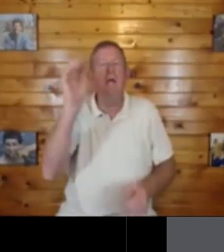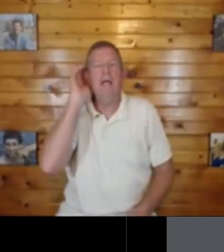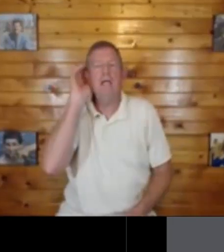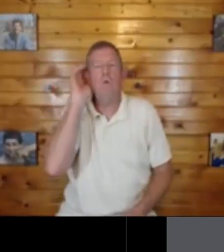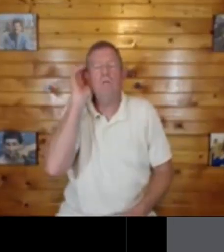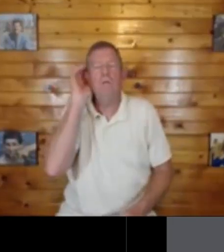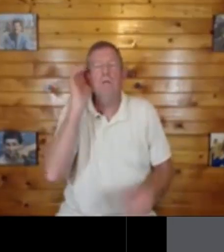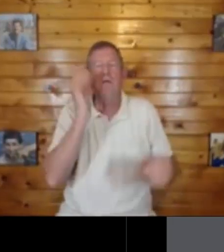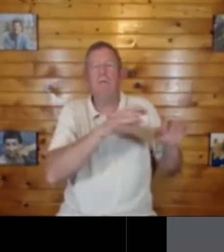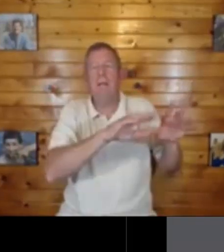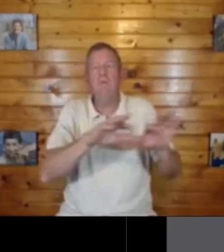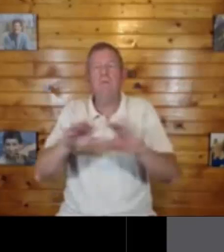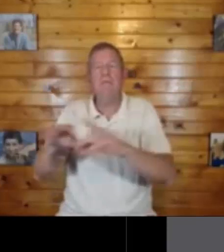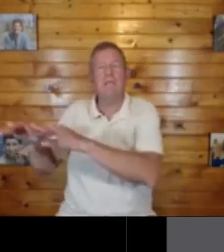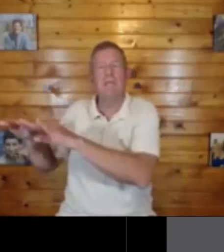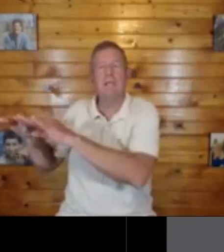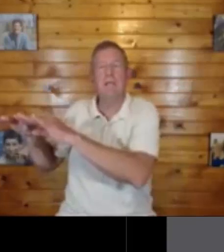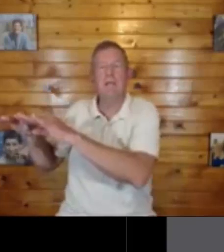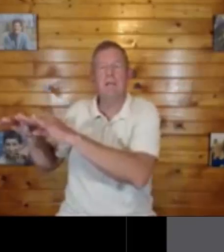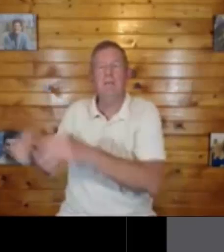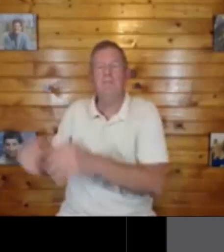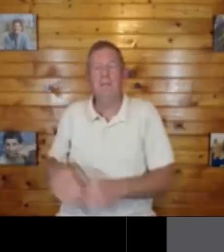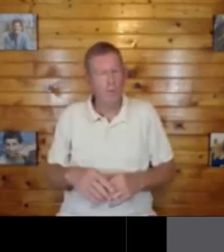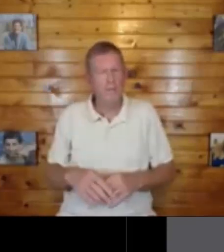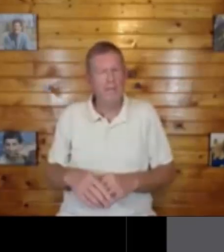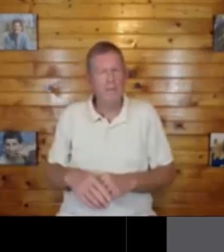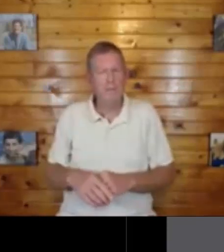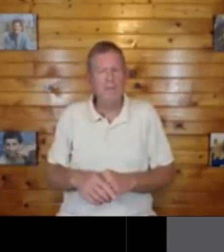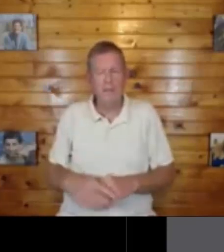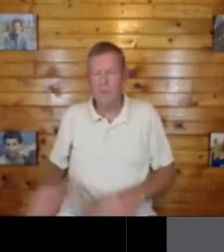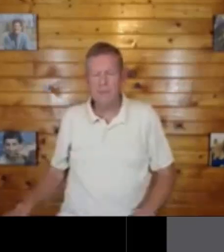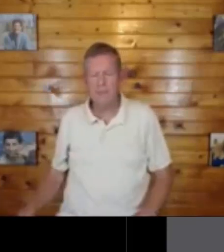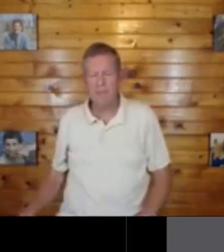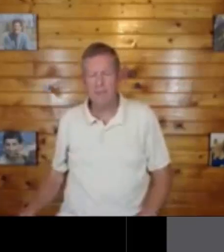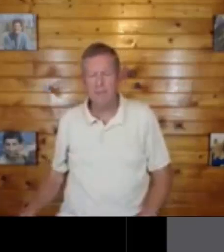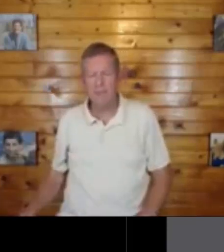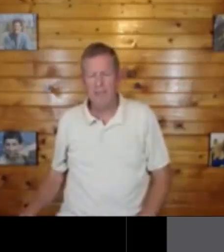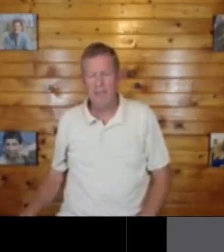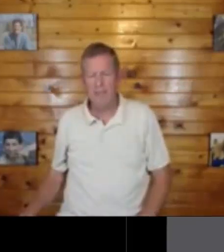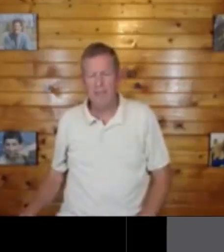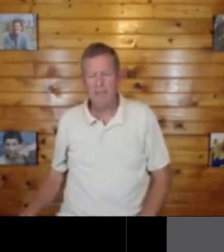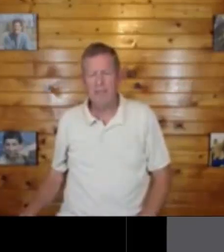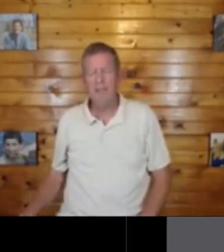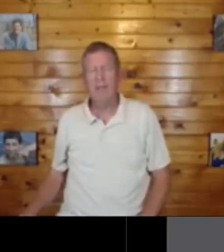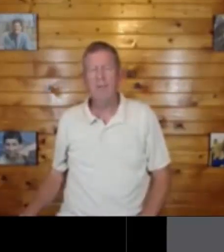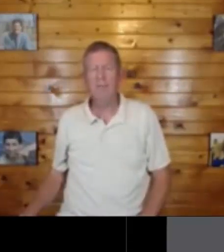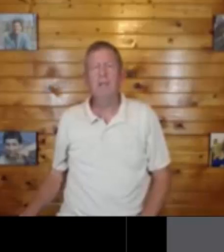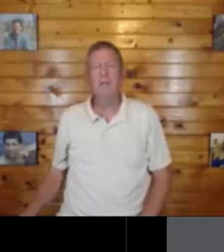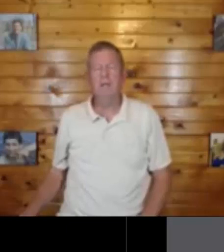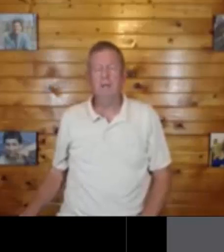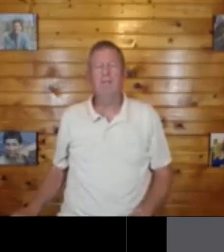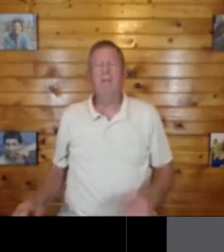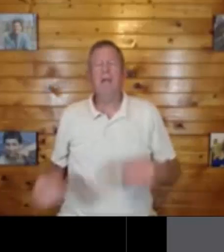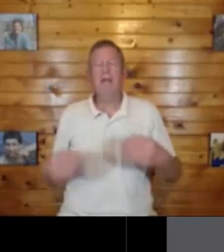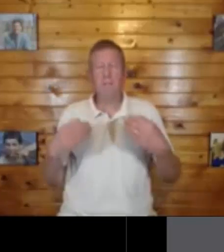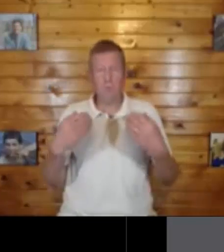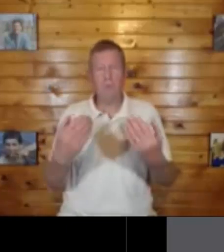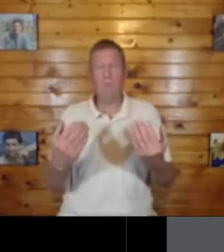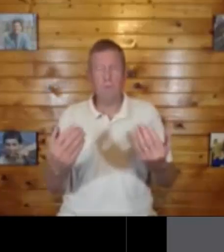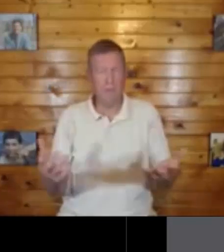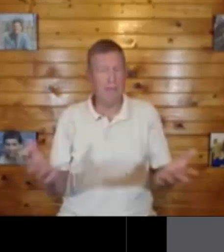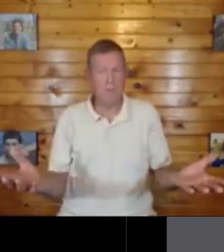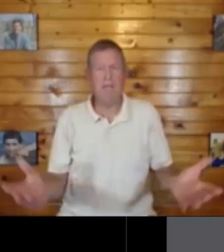tu écoutes de la musique? Vous comprenez la musique? La musique, c'est ça. Voilà, c'est ça, la musique. Est-ce